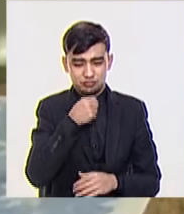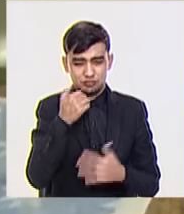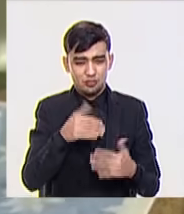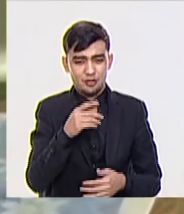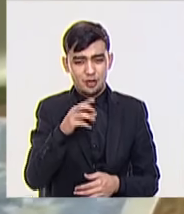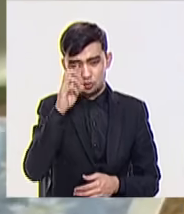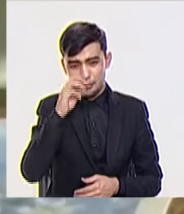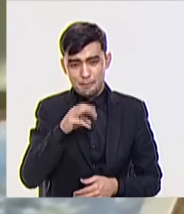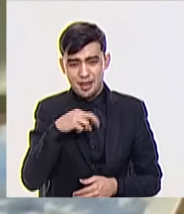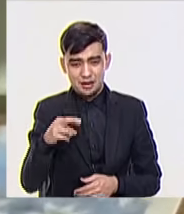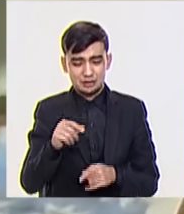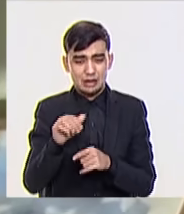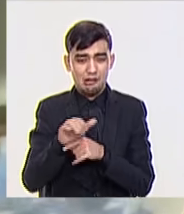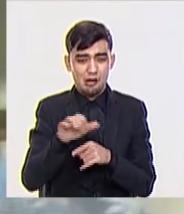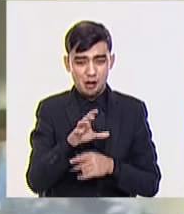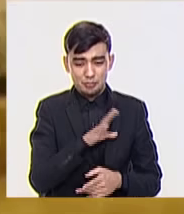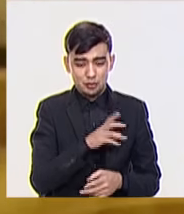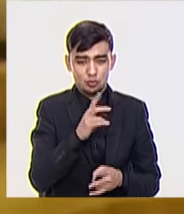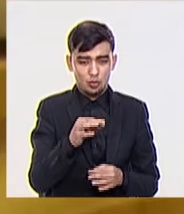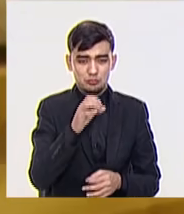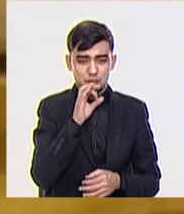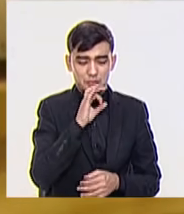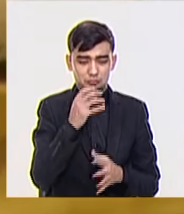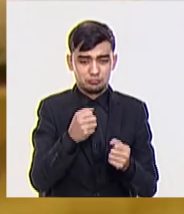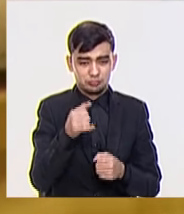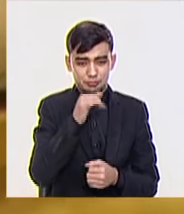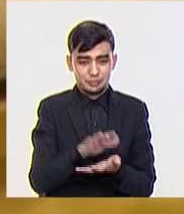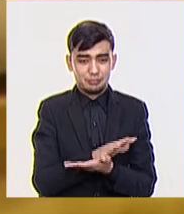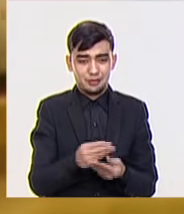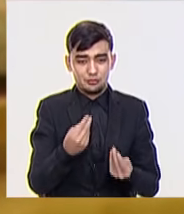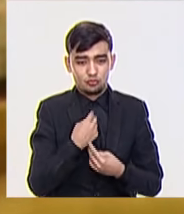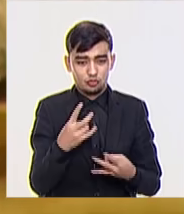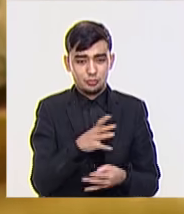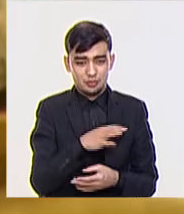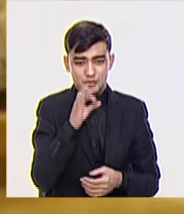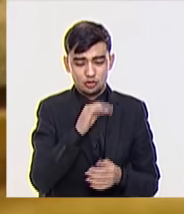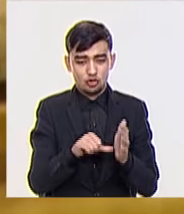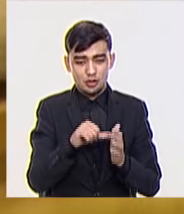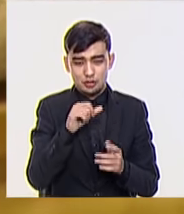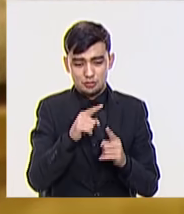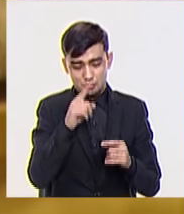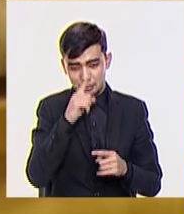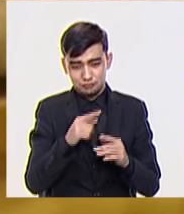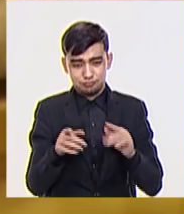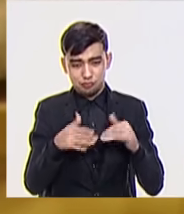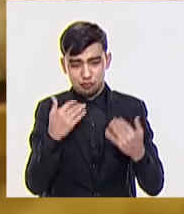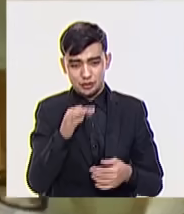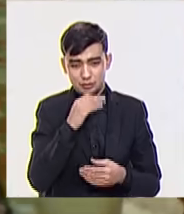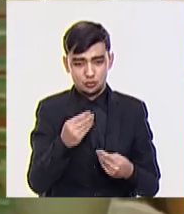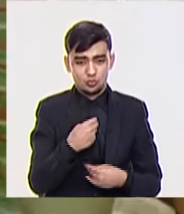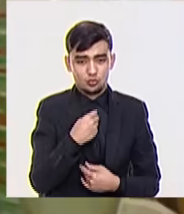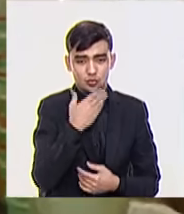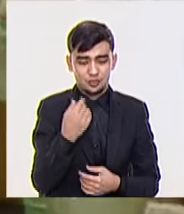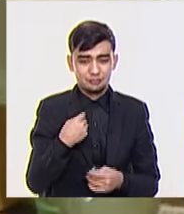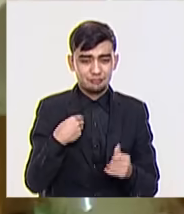миллиардтап ақша қалдыратын дәрі-дәрмектерді ала алмай жүргендердің бірі. Тегін берілуі тиіс препараттар жарты жылдан артық берілмей келеді екен. Сонда дәрі және